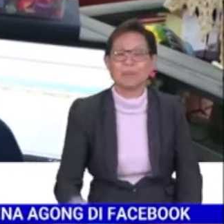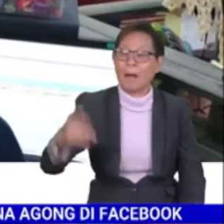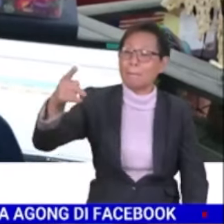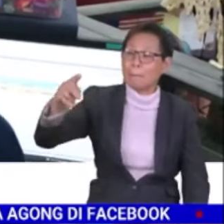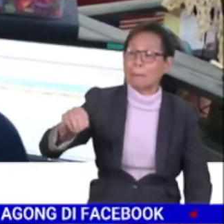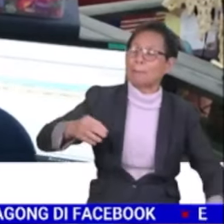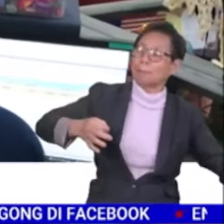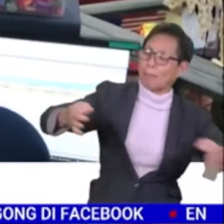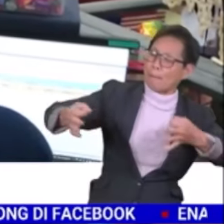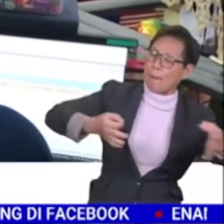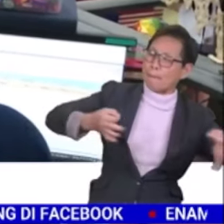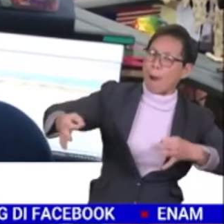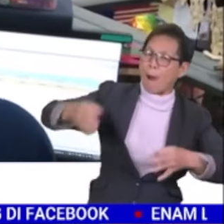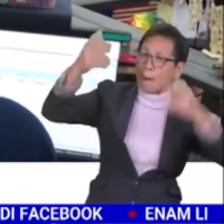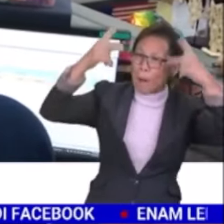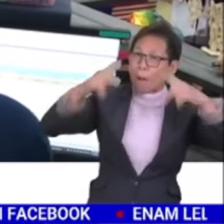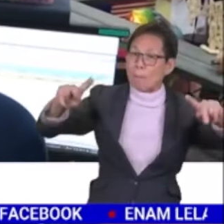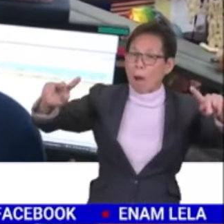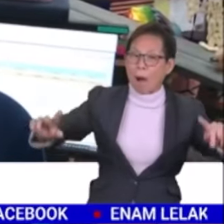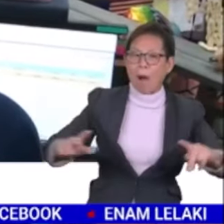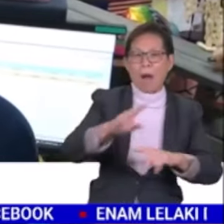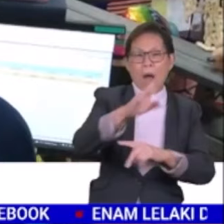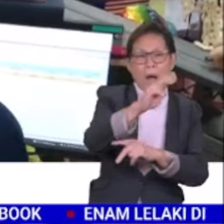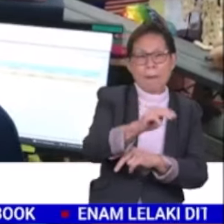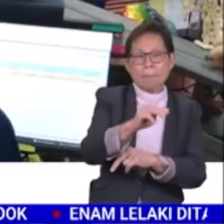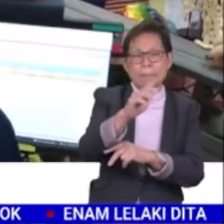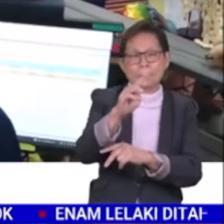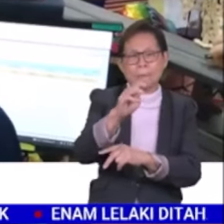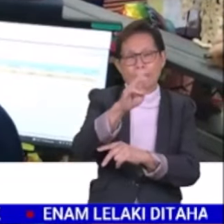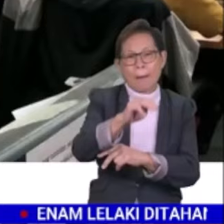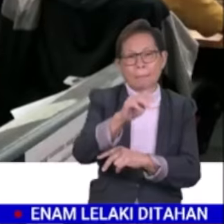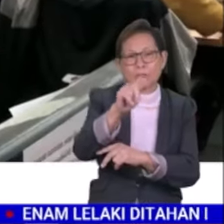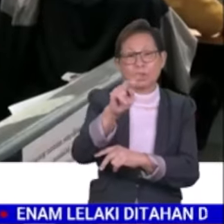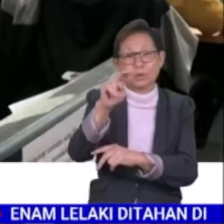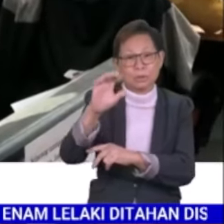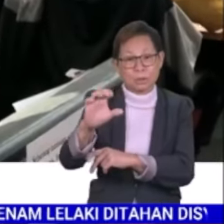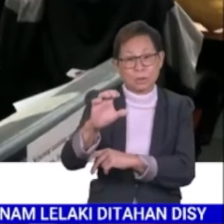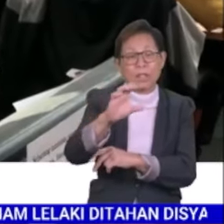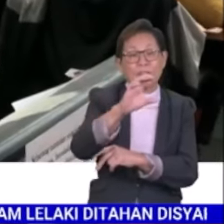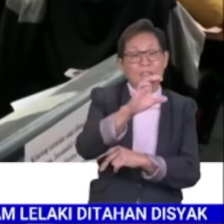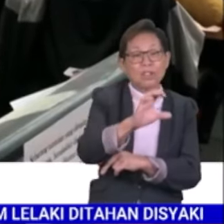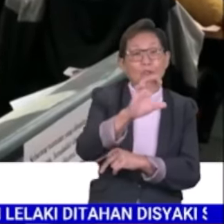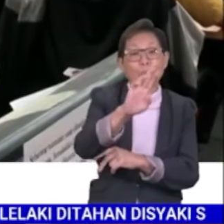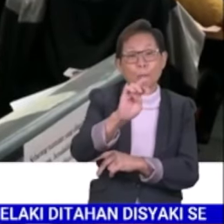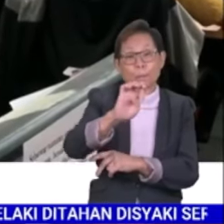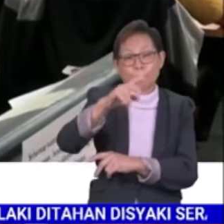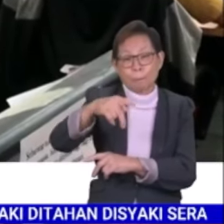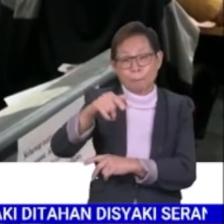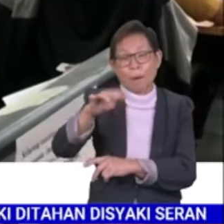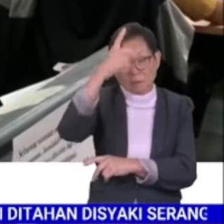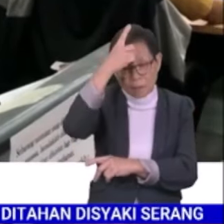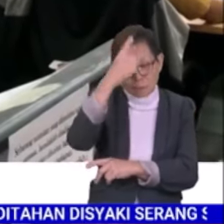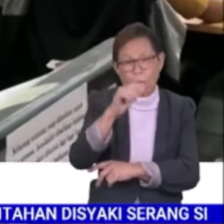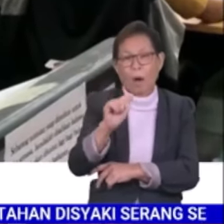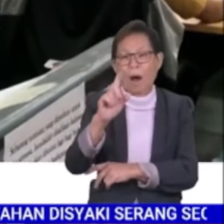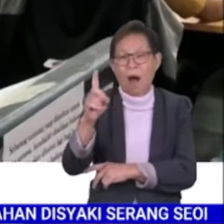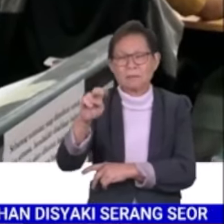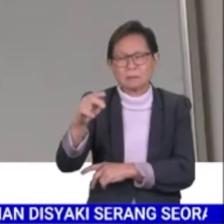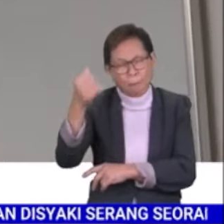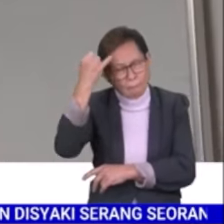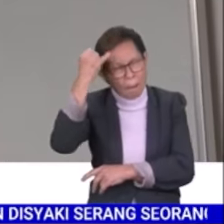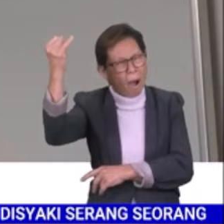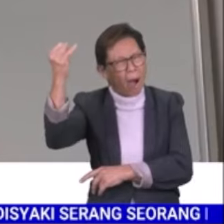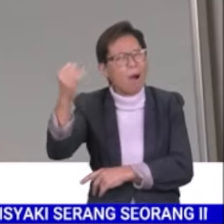Perdana Menteri mengulas kenyataan Presiden Kongres Kesatuan Pekerja-Pekerja di dalam Perkhidmatan Awam QPEX, Dato' Adnan Mat, yang